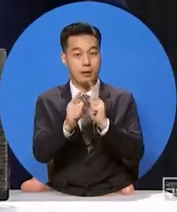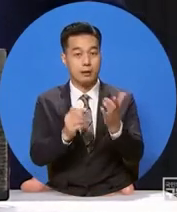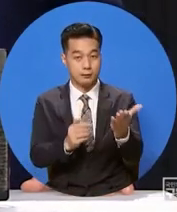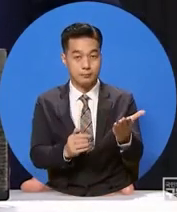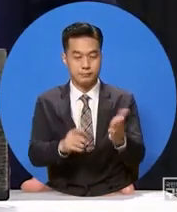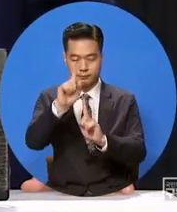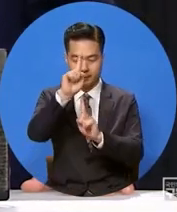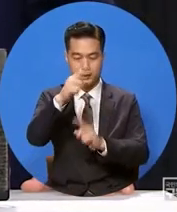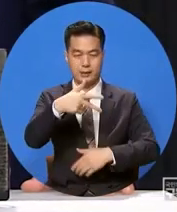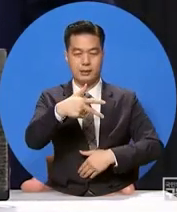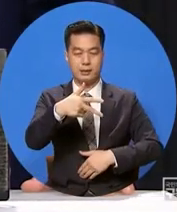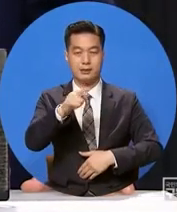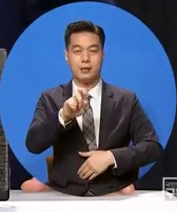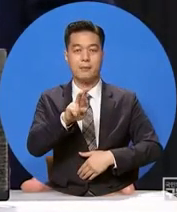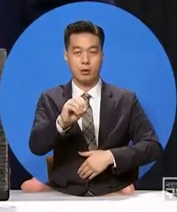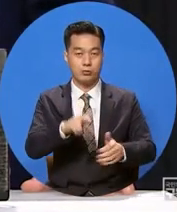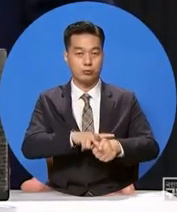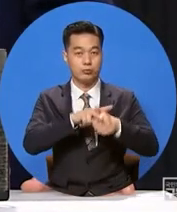이재명 후보처럼 네.